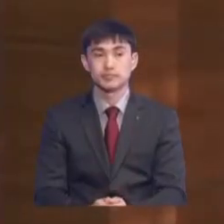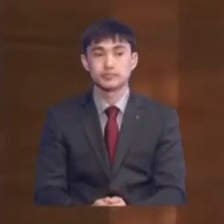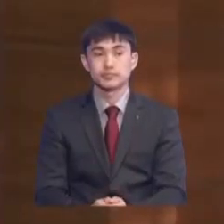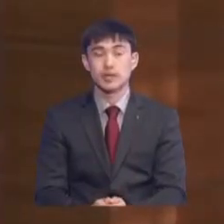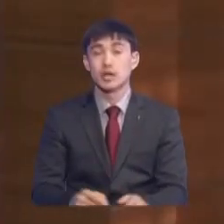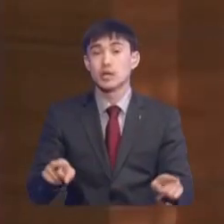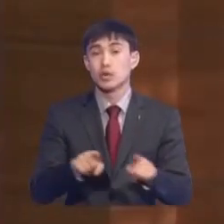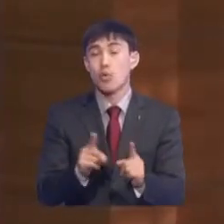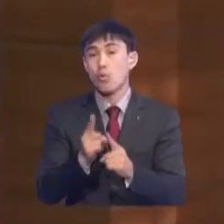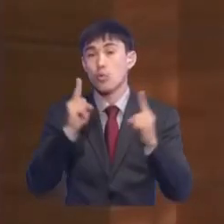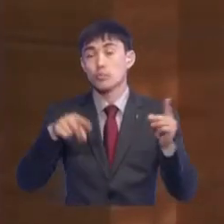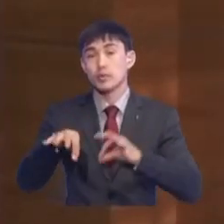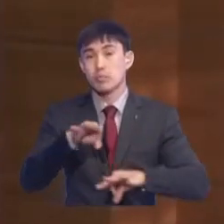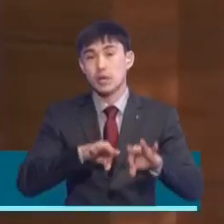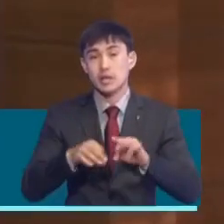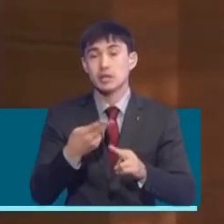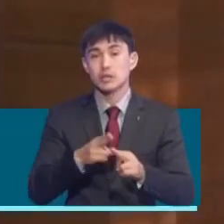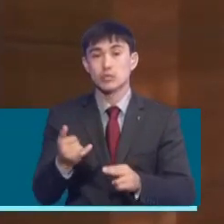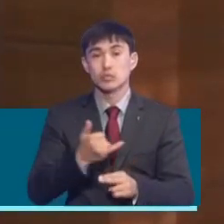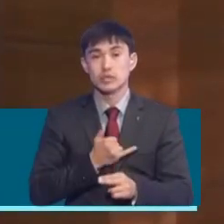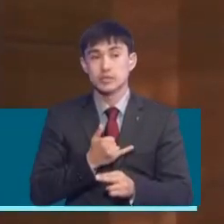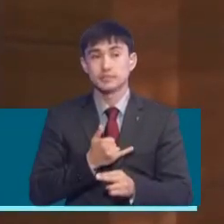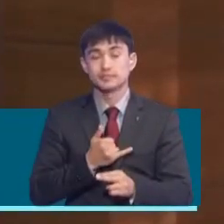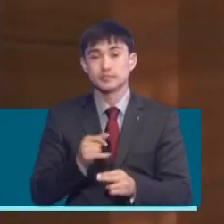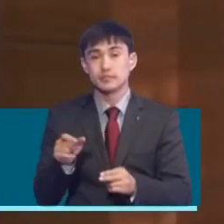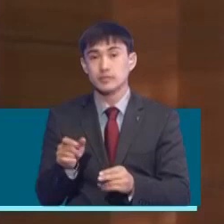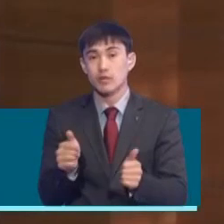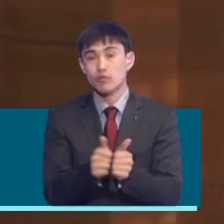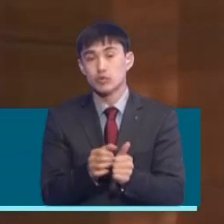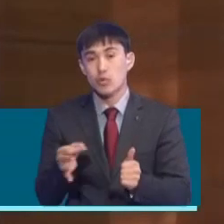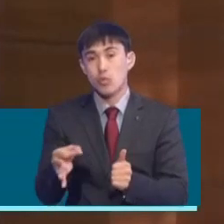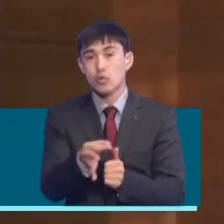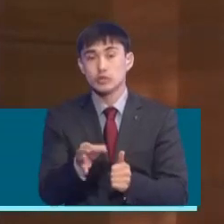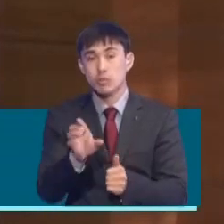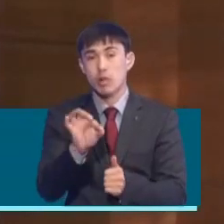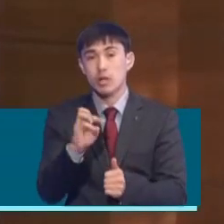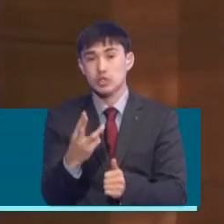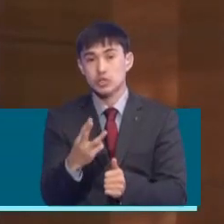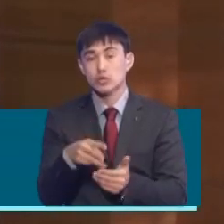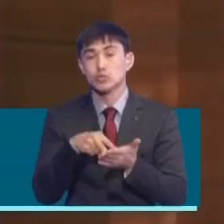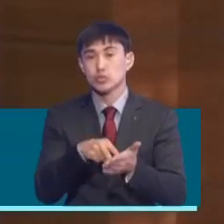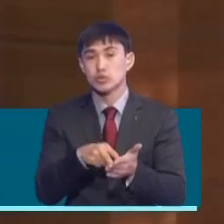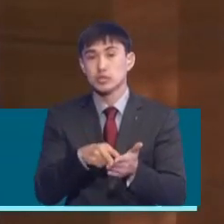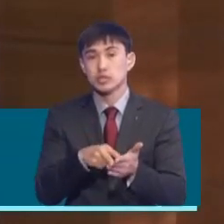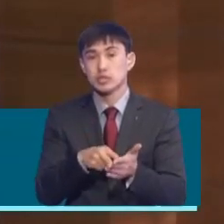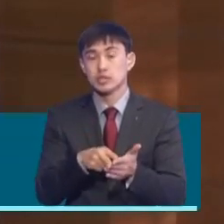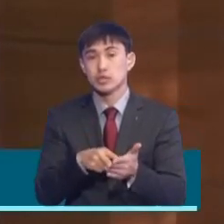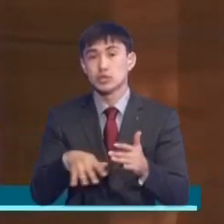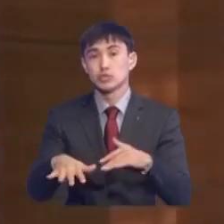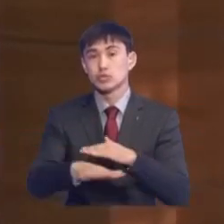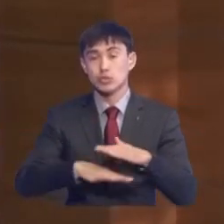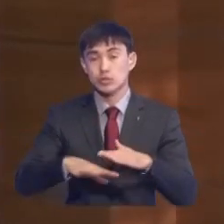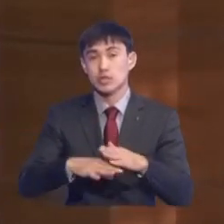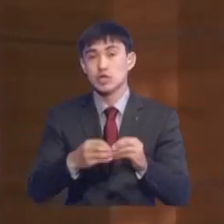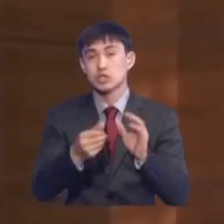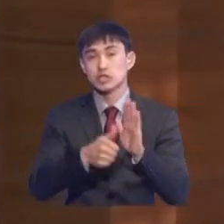из таких крупных проектов у нас это озеро побережье озеро Балхаш как туристско-рекреационная зона